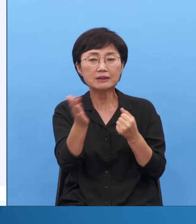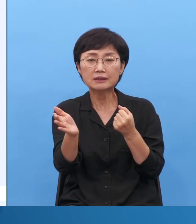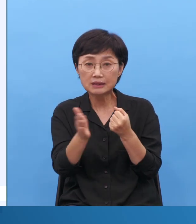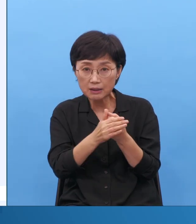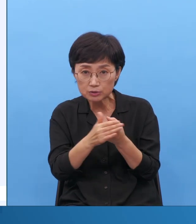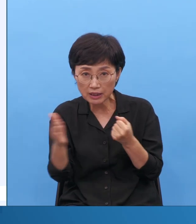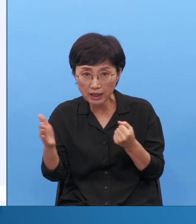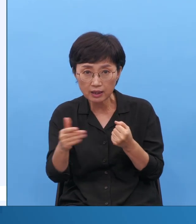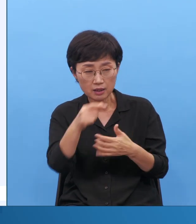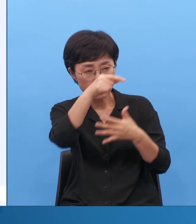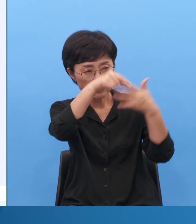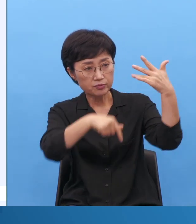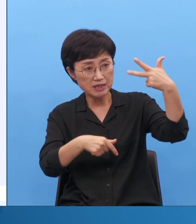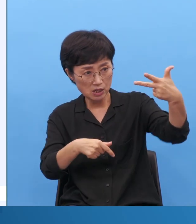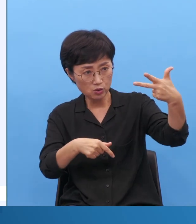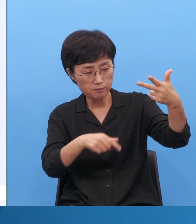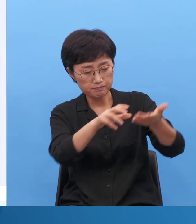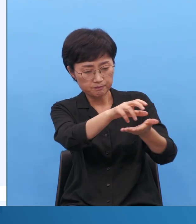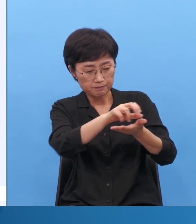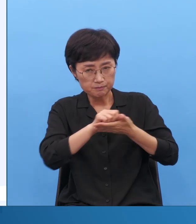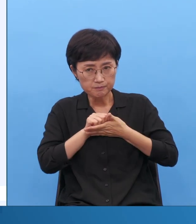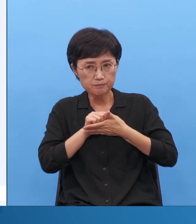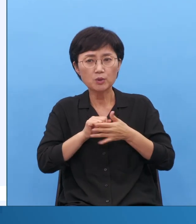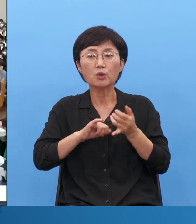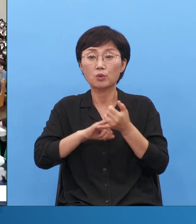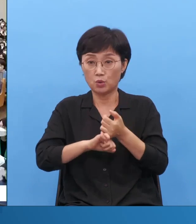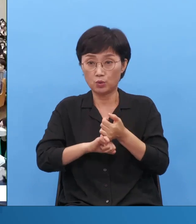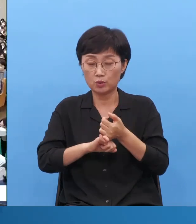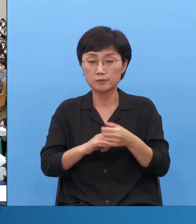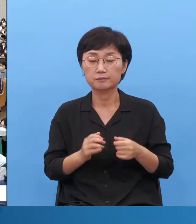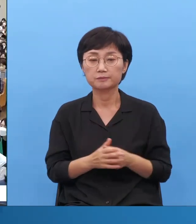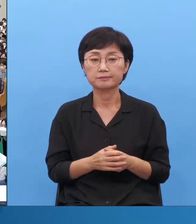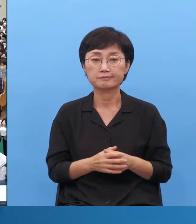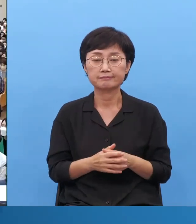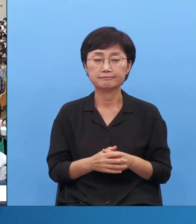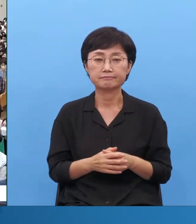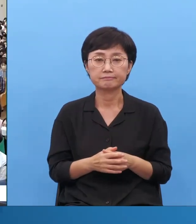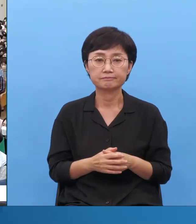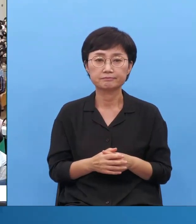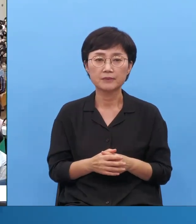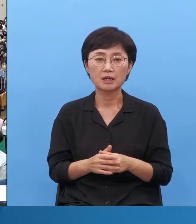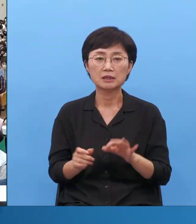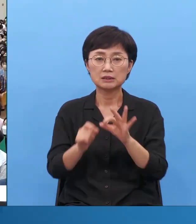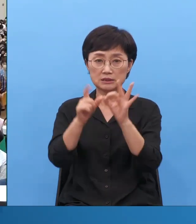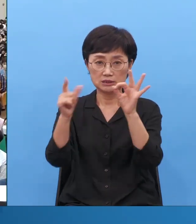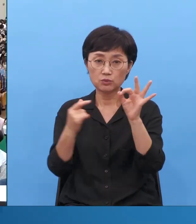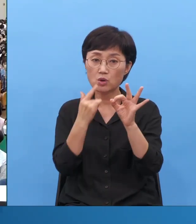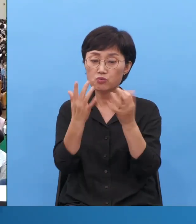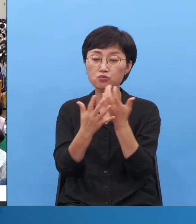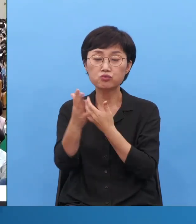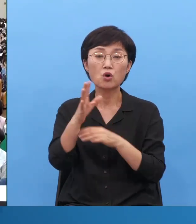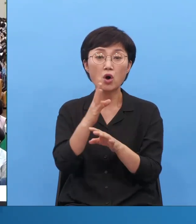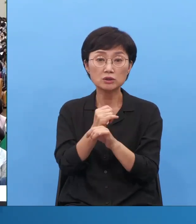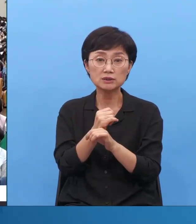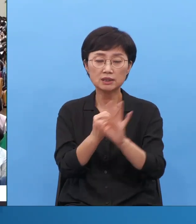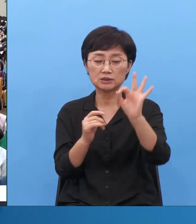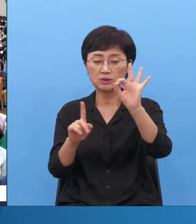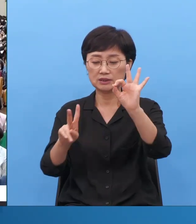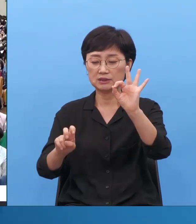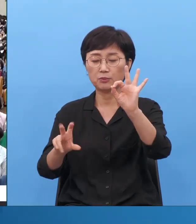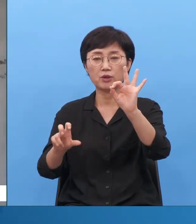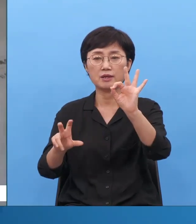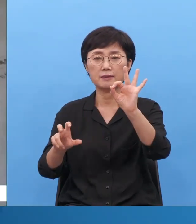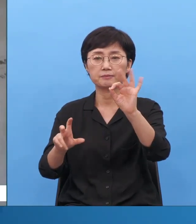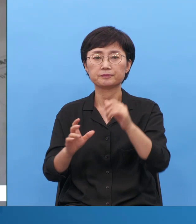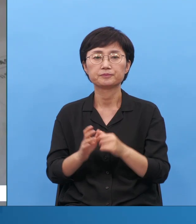먼저 이 7가지를 누려야 한다고 전했습니다. 다음 달 237 화요제자 훈련은 10월 25일에